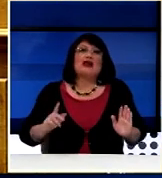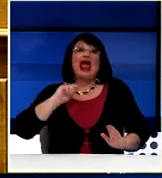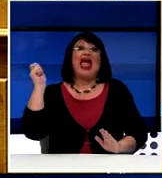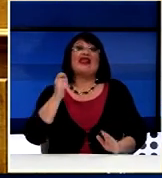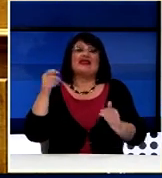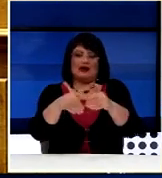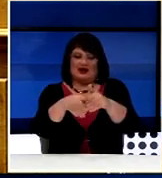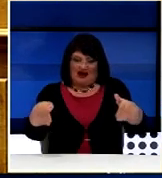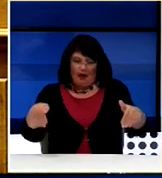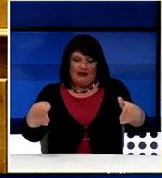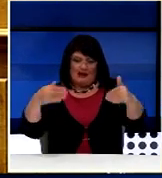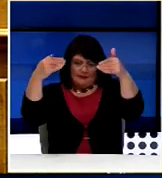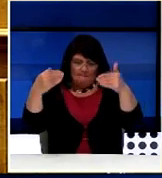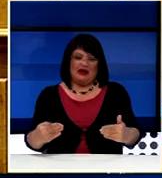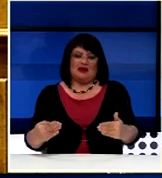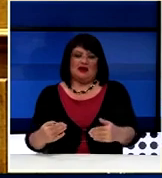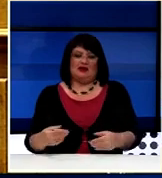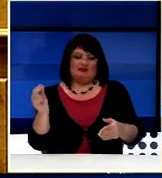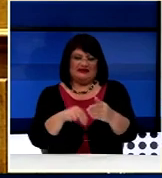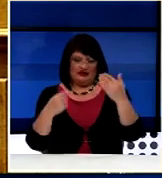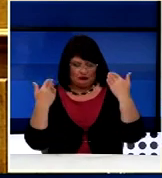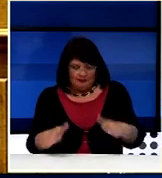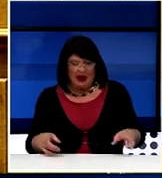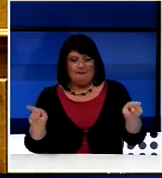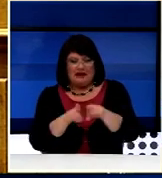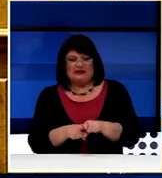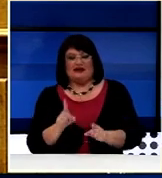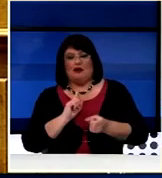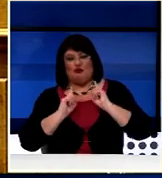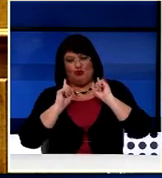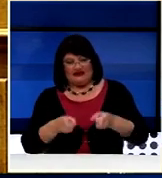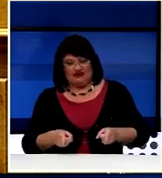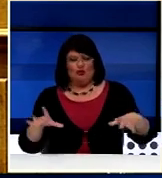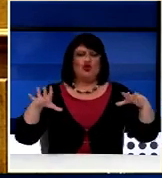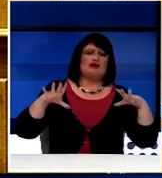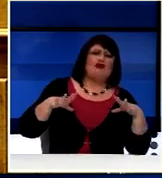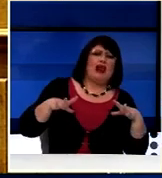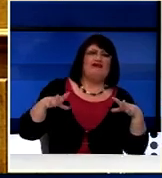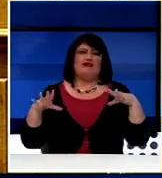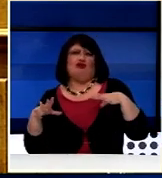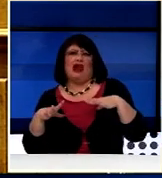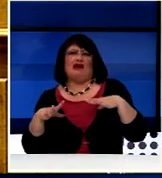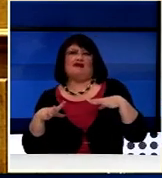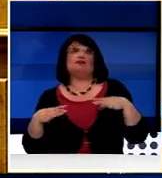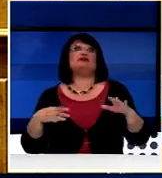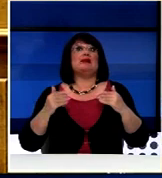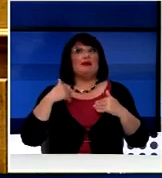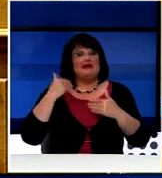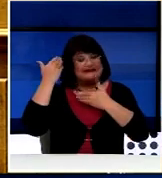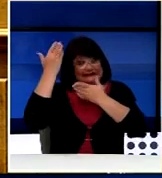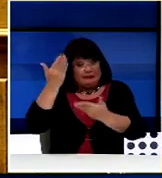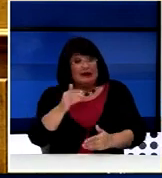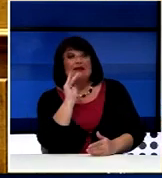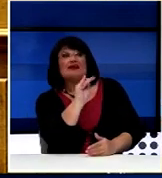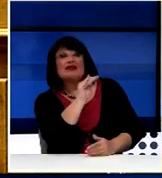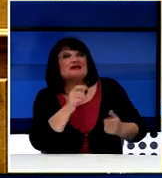γραμμές που συναποφασίζονται και ψηφίζονται δεν είναι άλλα καρτ. Εμείς τις τιμήσαμε. Εσείς τι κάνετε τώρα?